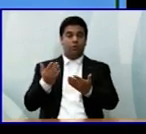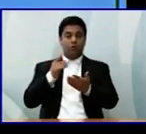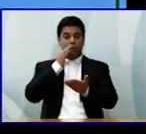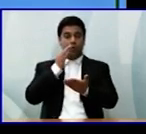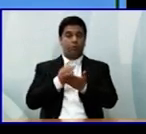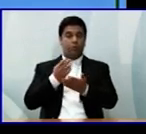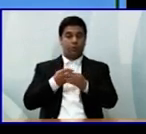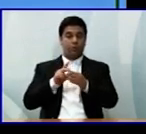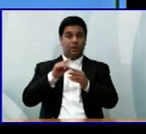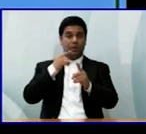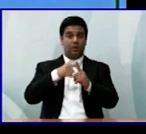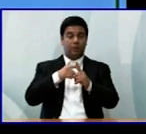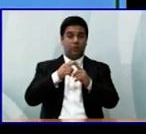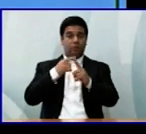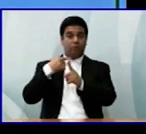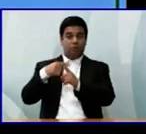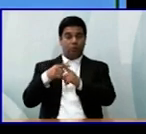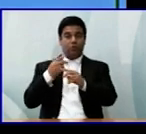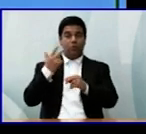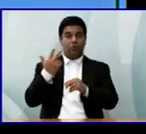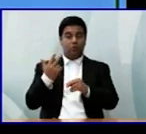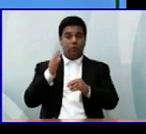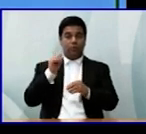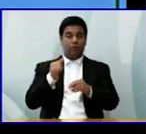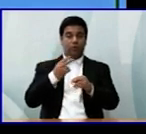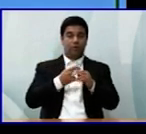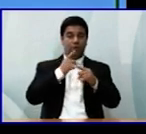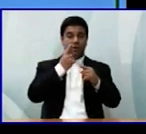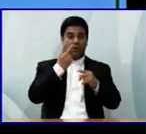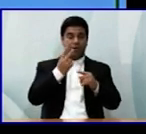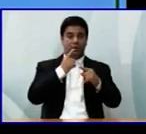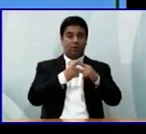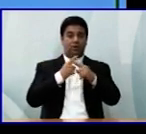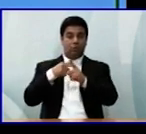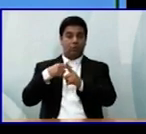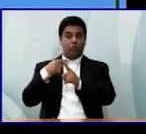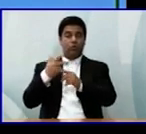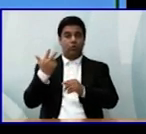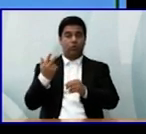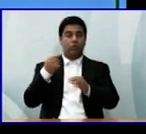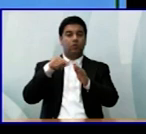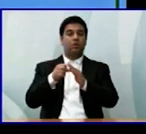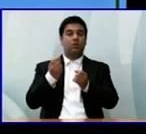qildik? X plus 3 modulda plus 2 ta x plus 3. Nechta x plus 3